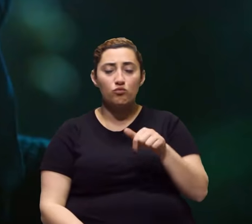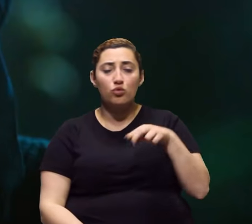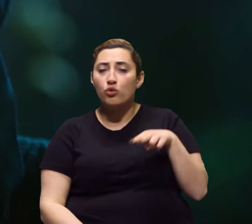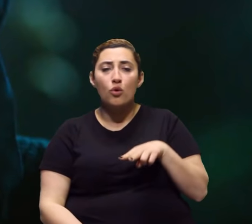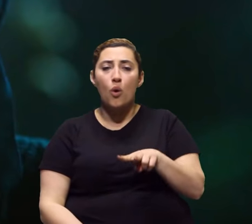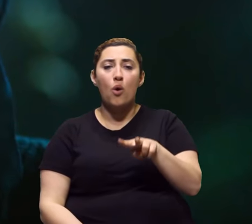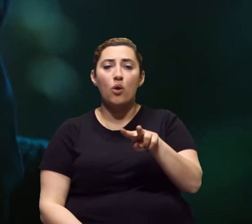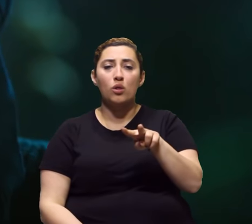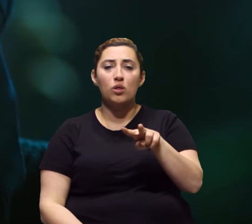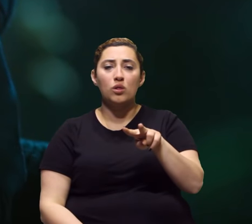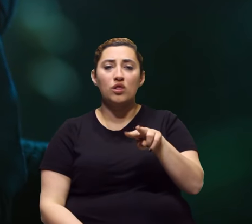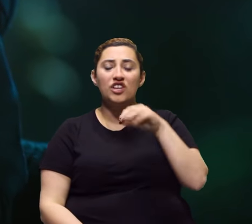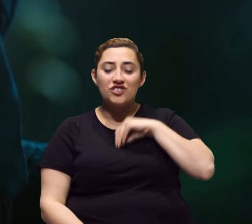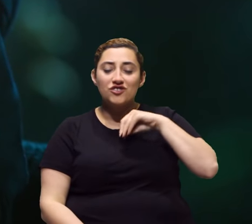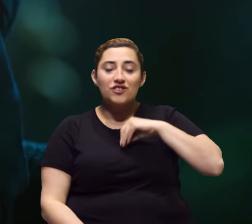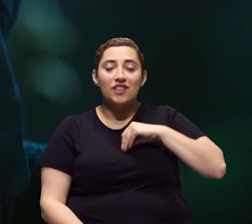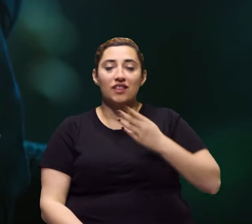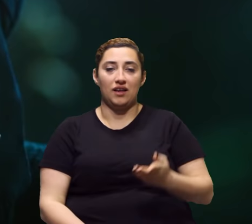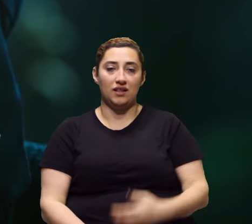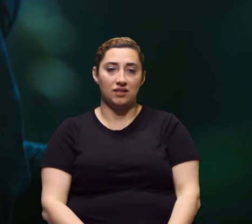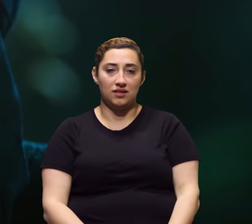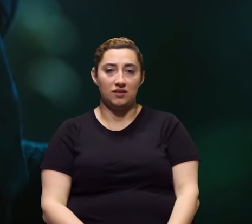Uyul içten içe,